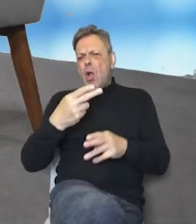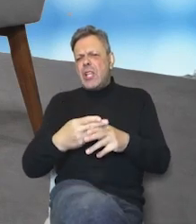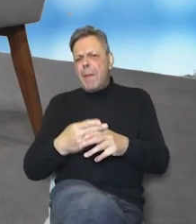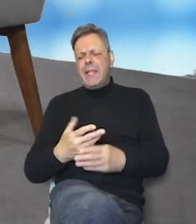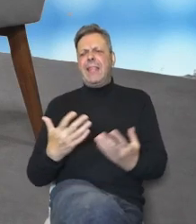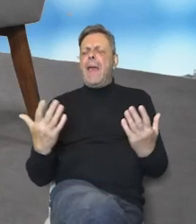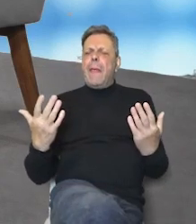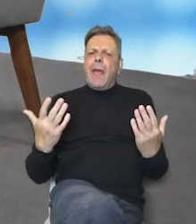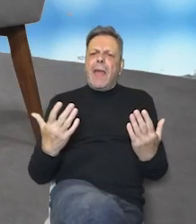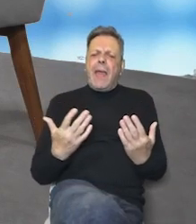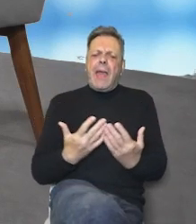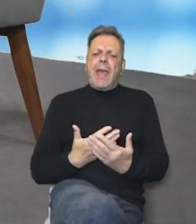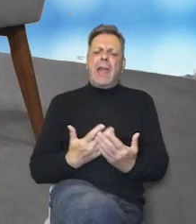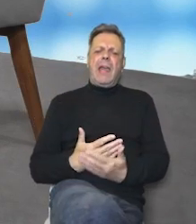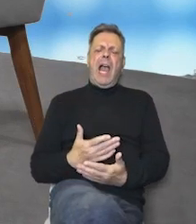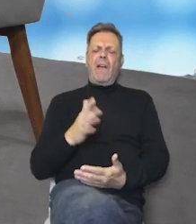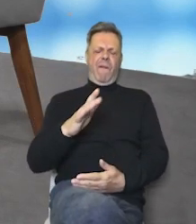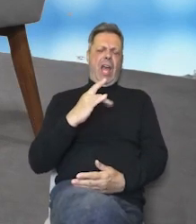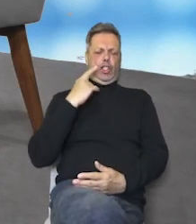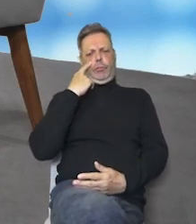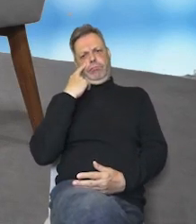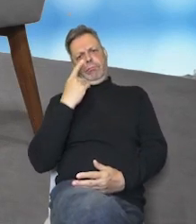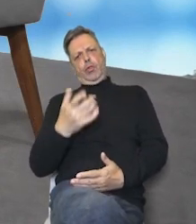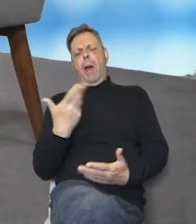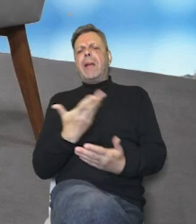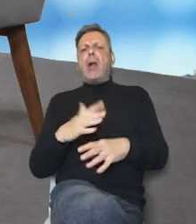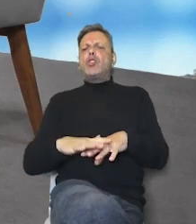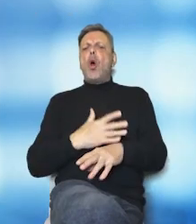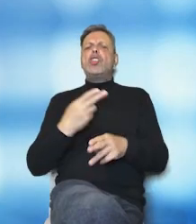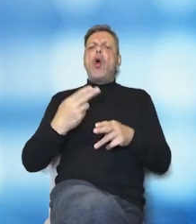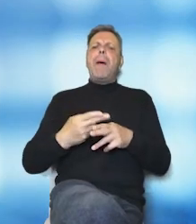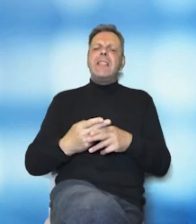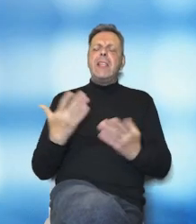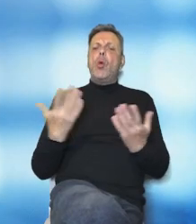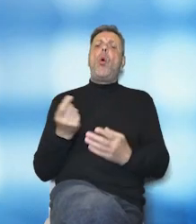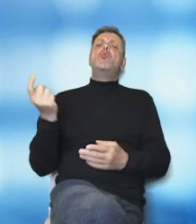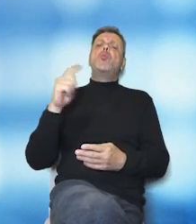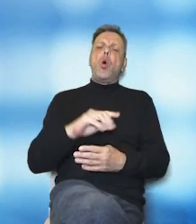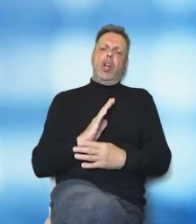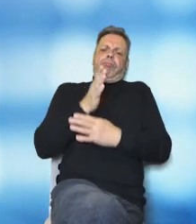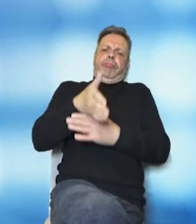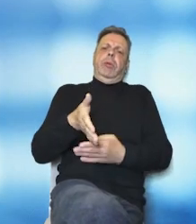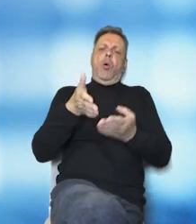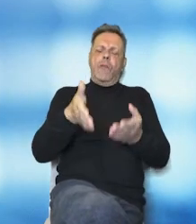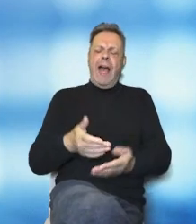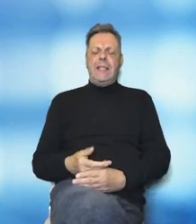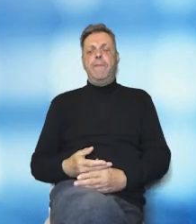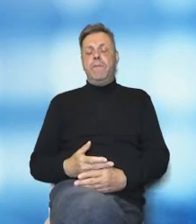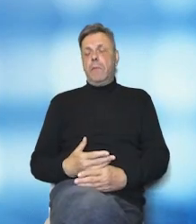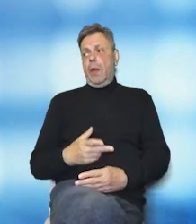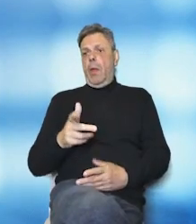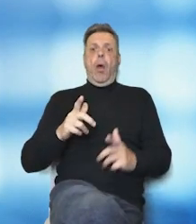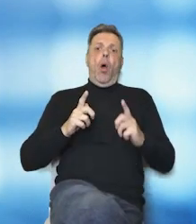se vaš dojam, kako se osjećaju ti pacijenti koji su došli k vama, većina očekuje da